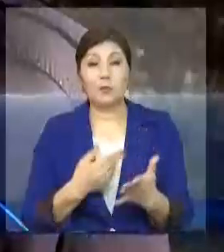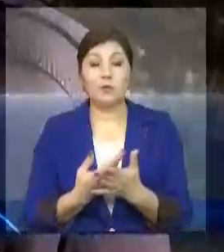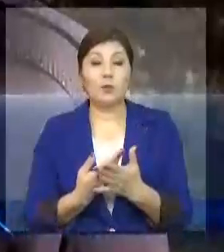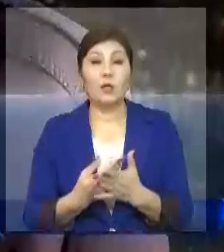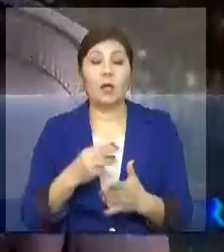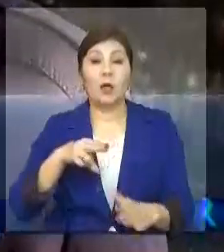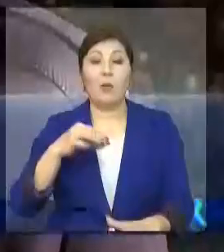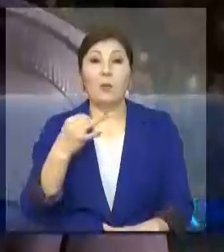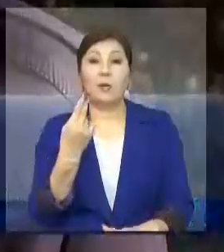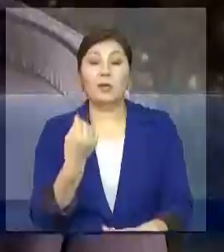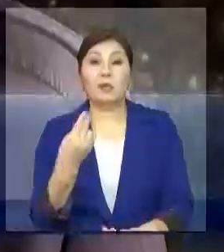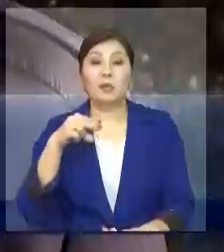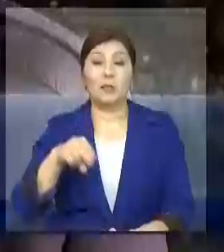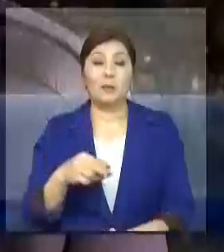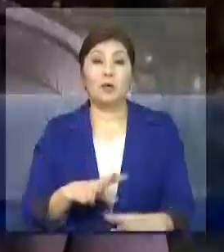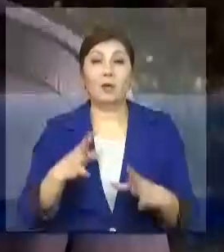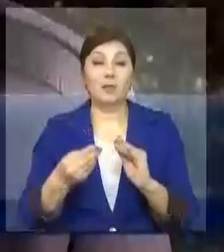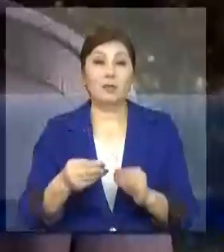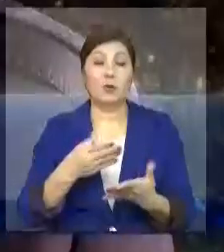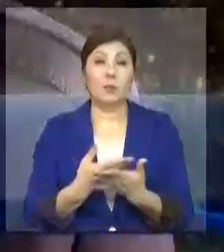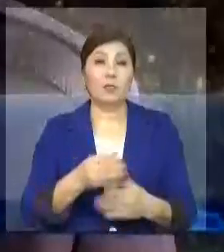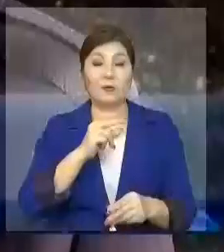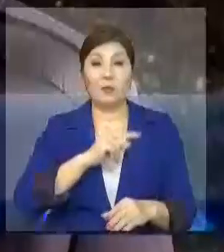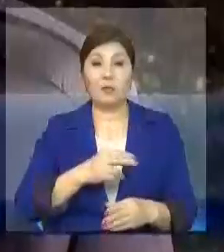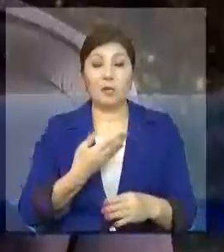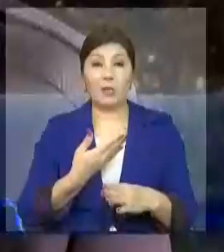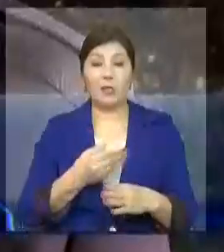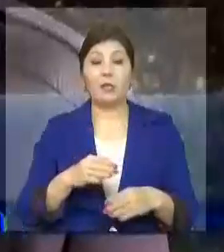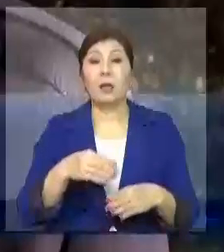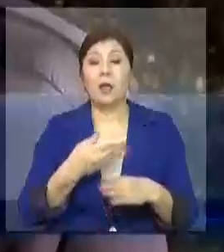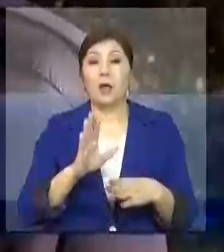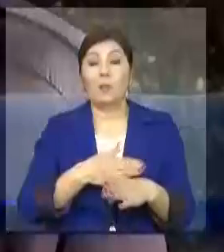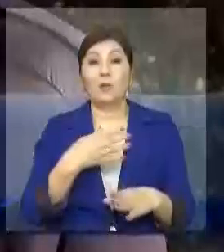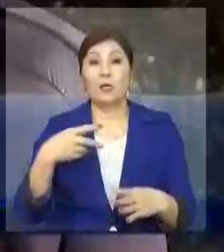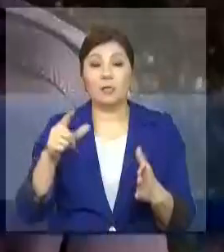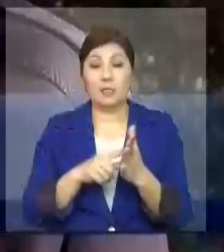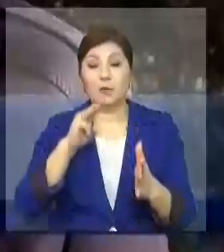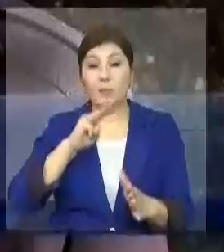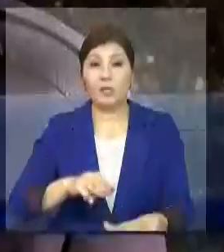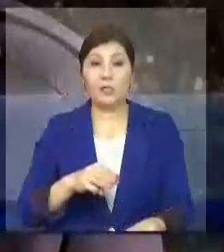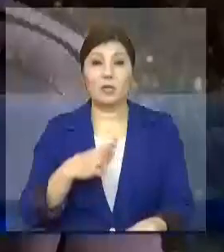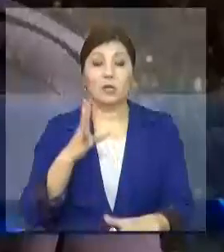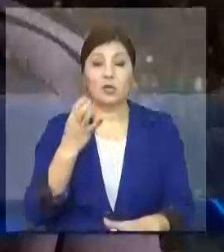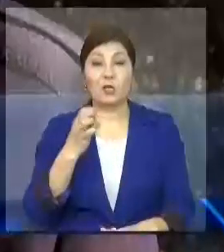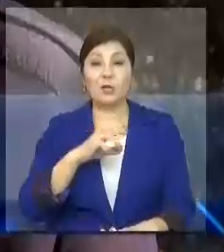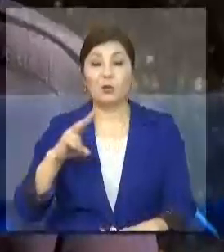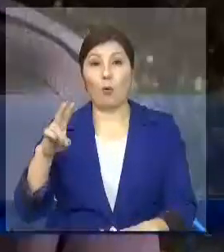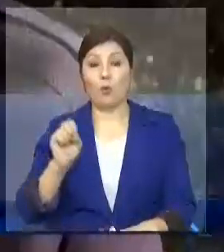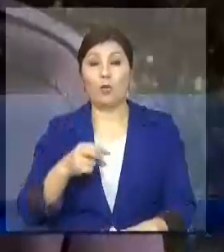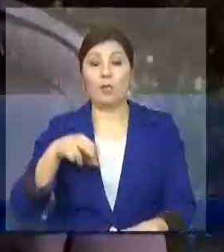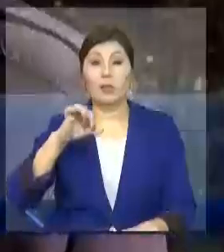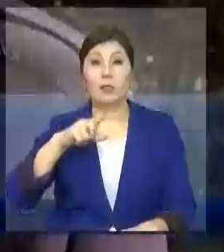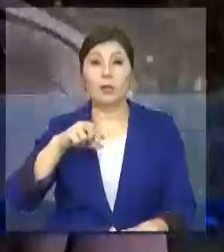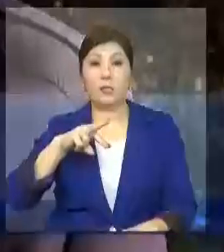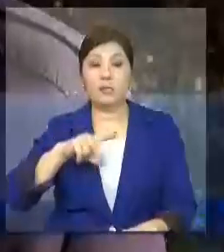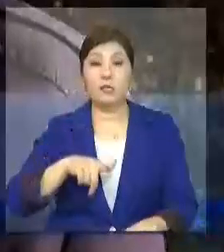порядка 500 самосвалов. Всего на проведение осенней страды было выделено 7400 тонн дизельного топлива, что полностью покрыло необходимую